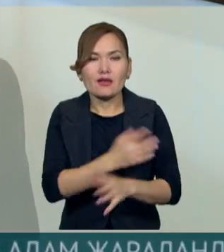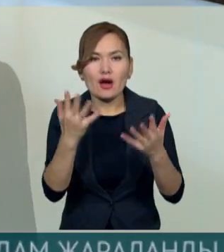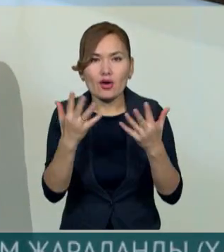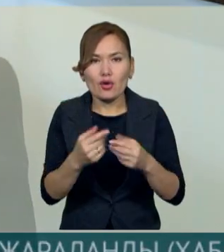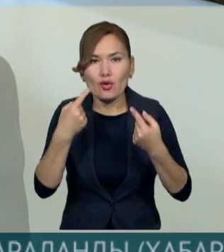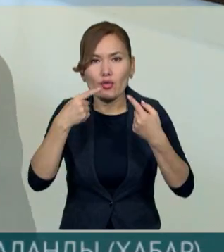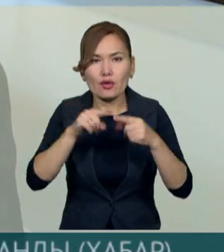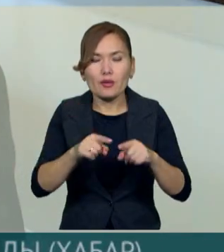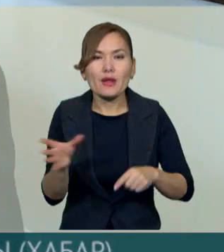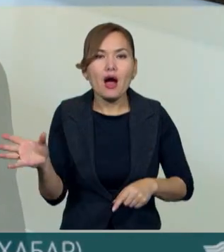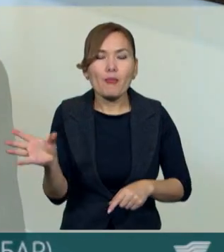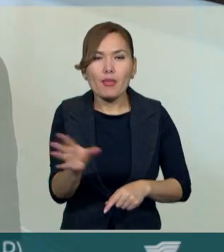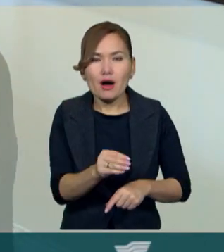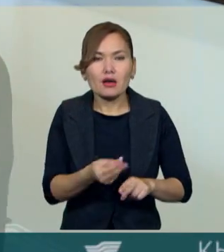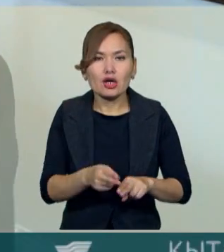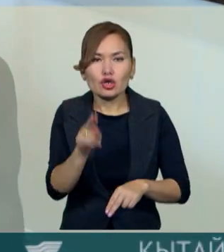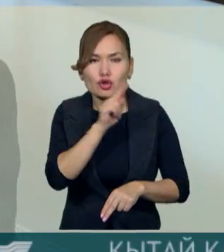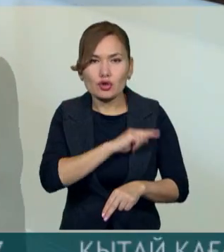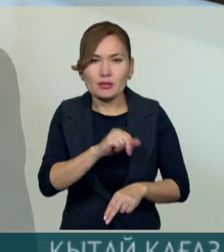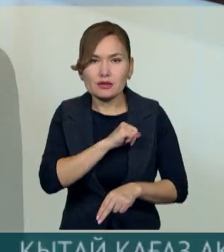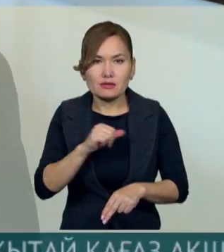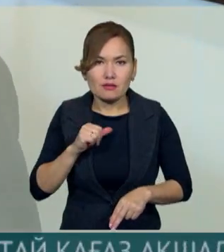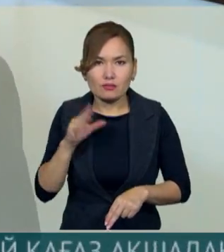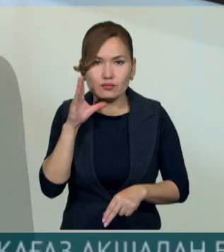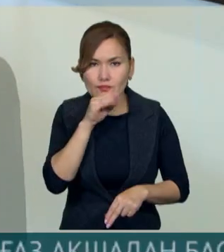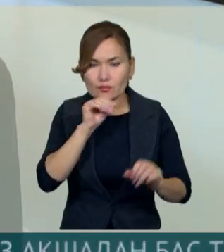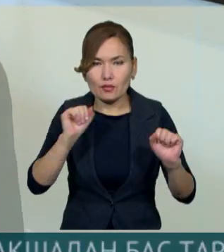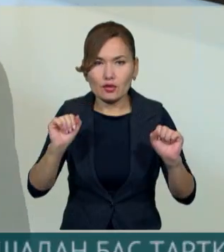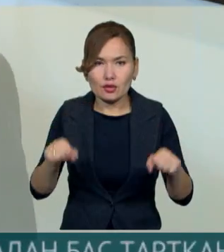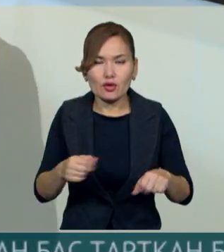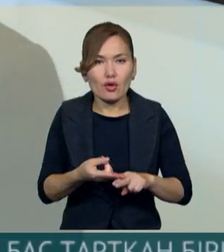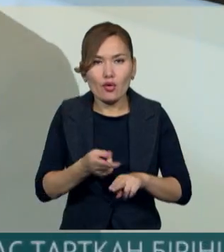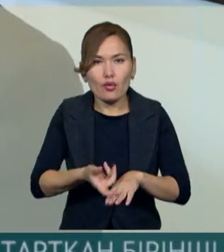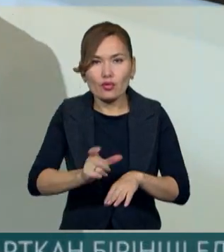қайқыз демейіз. Барлығы өзіндегі құрылғы өзінде жұмыс атқарыла береді.